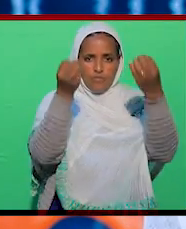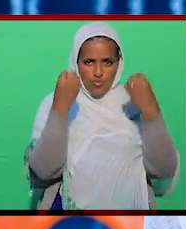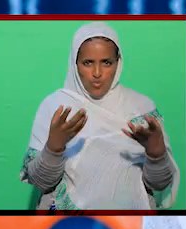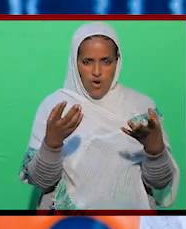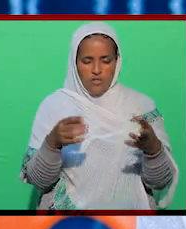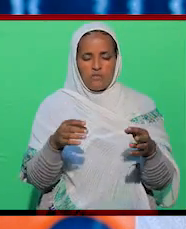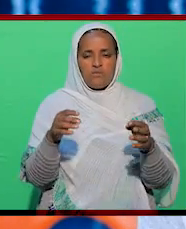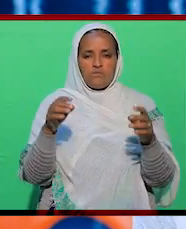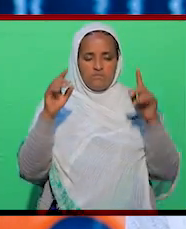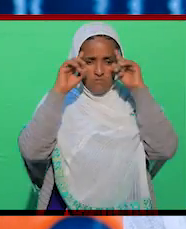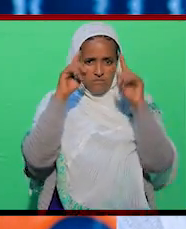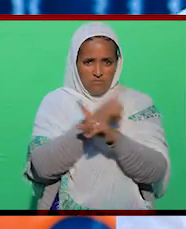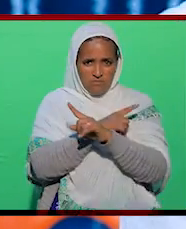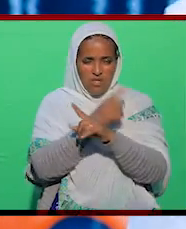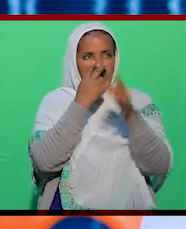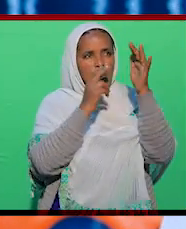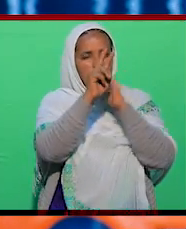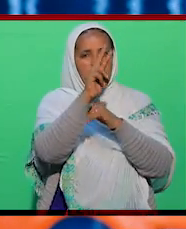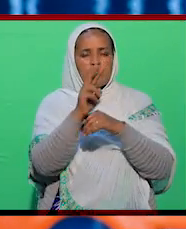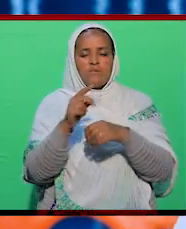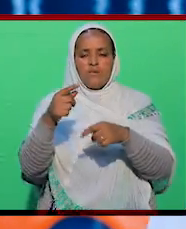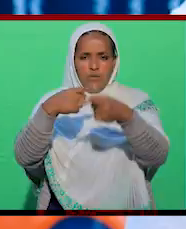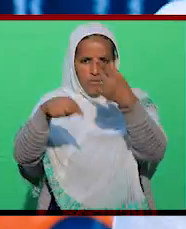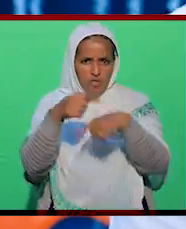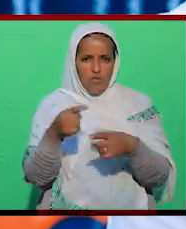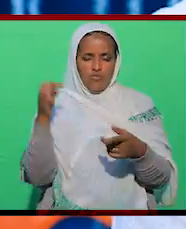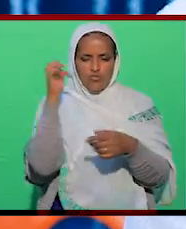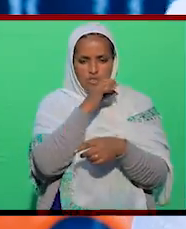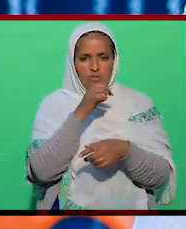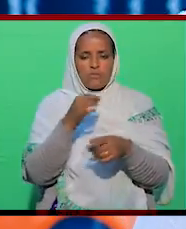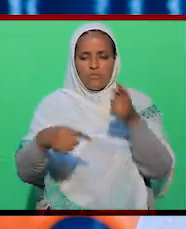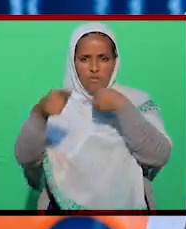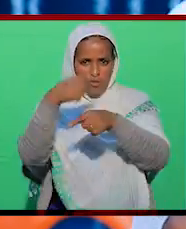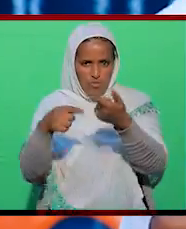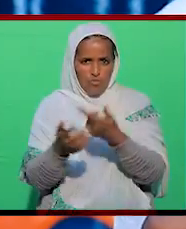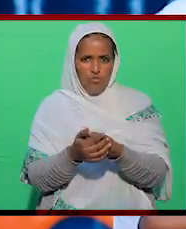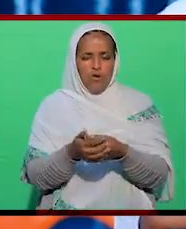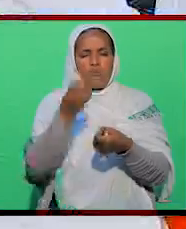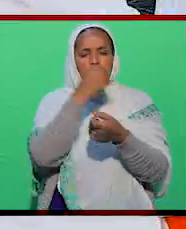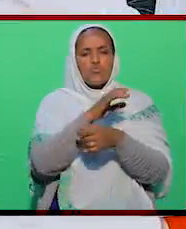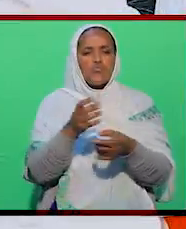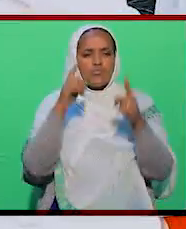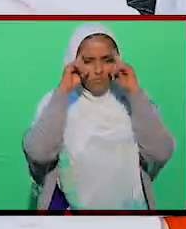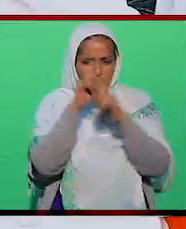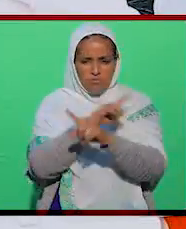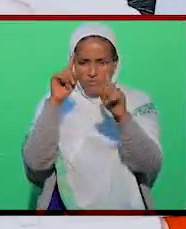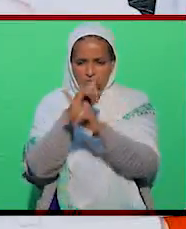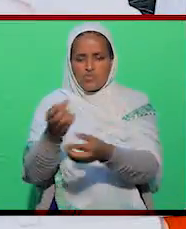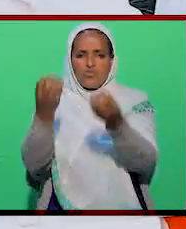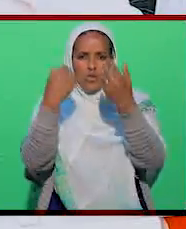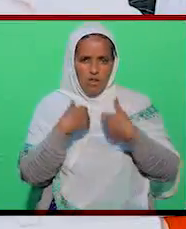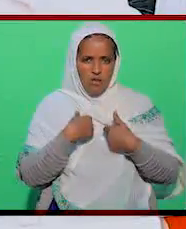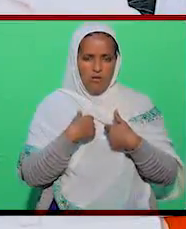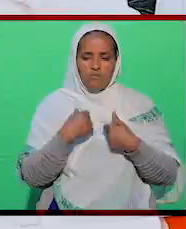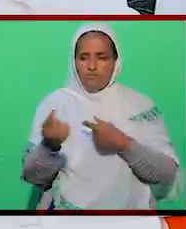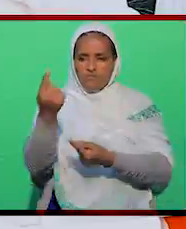የለም ብዙሃን ሐሳውያነ ነቢያት፣ ብዙ ሐሰተኞች ነቢያት ይነሳሉ፣ ብዙዎችንም